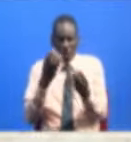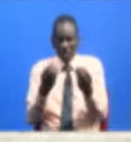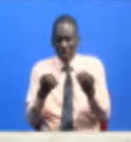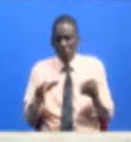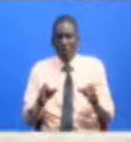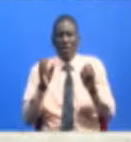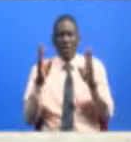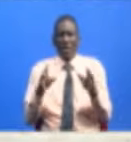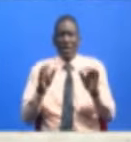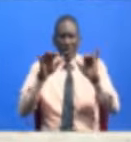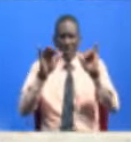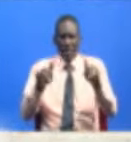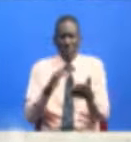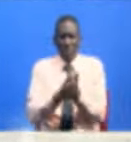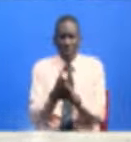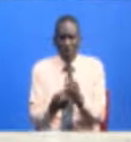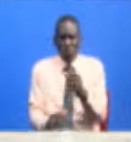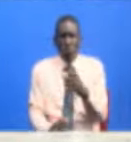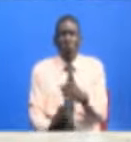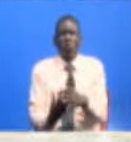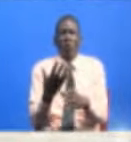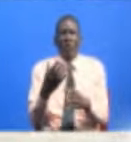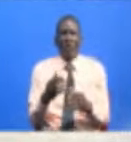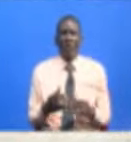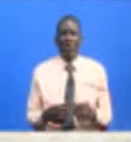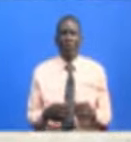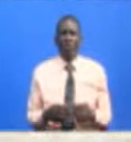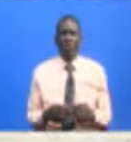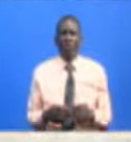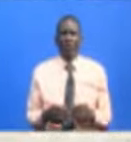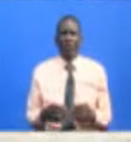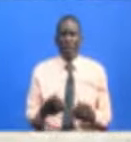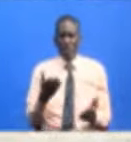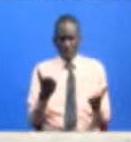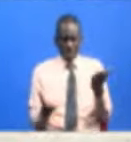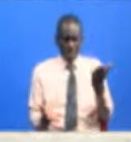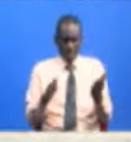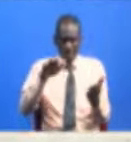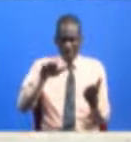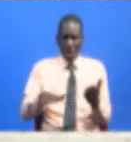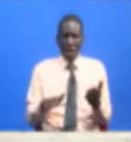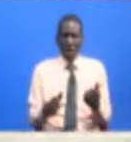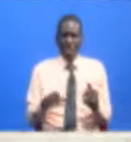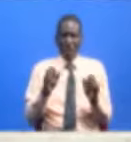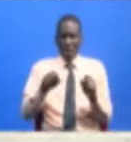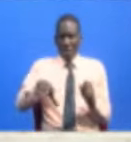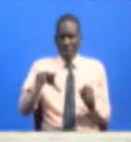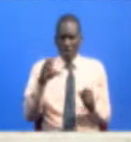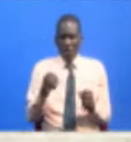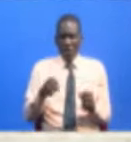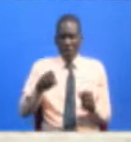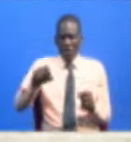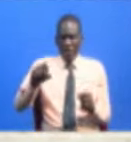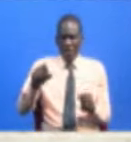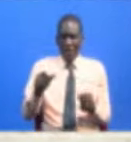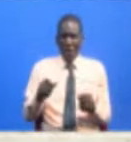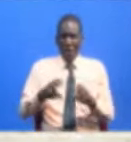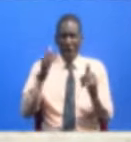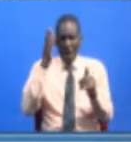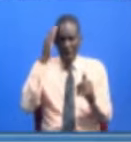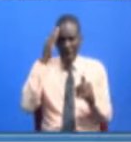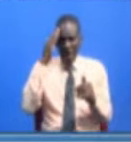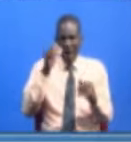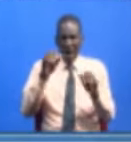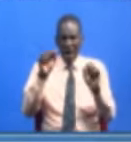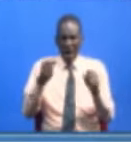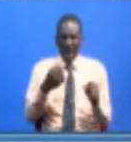kawia na hata isimee kabisa kabisa. Uzani wa chini kabisa zinapatikana kwa mbegu hizi, na harufu inakuwa